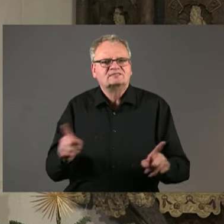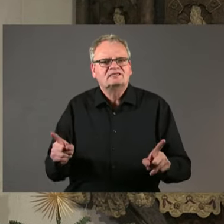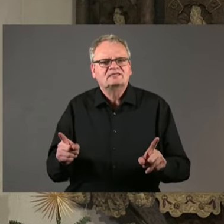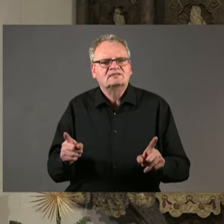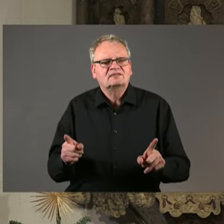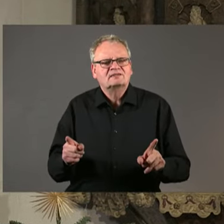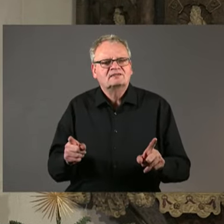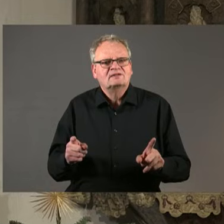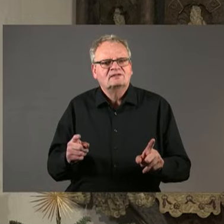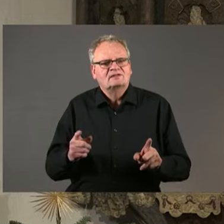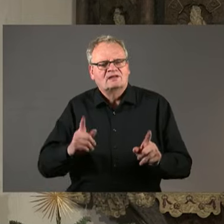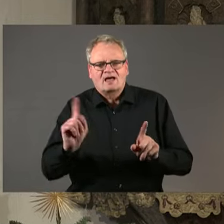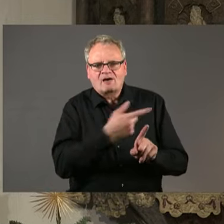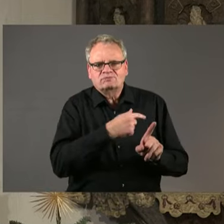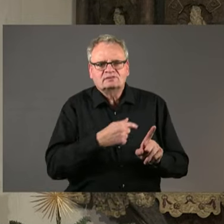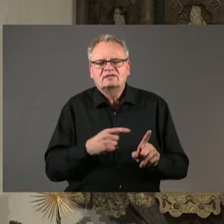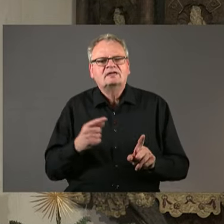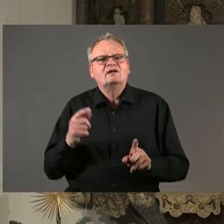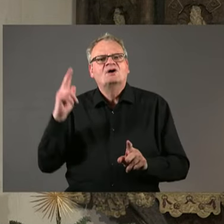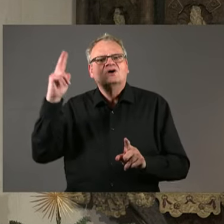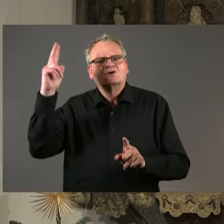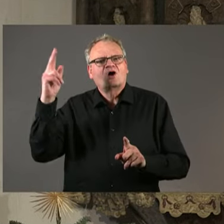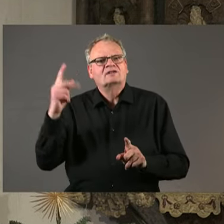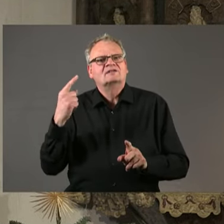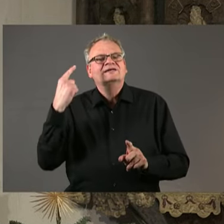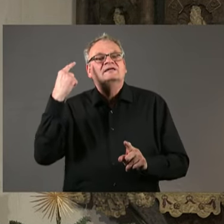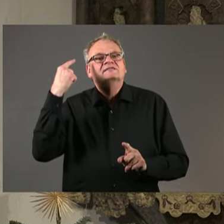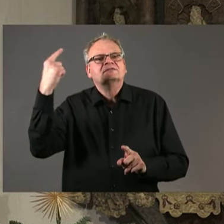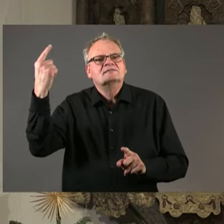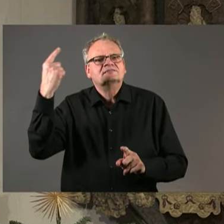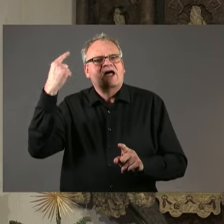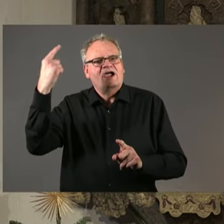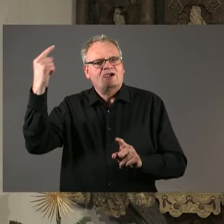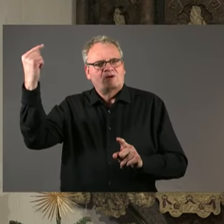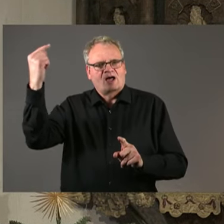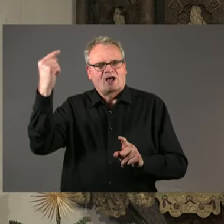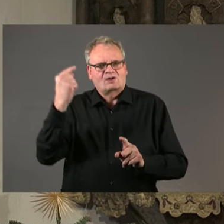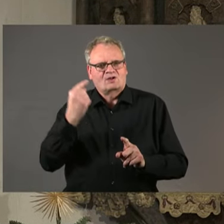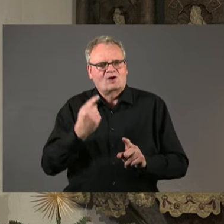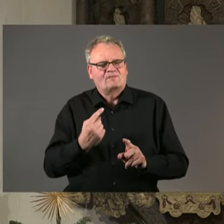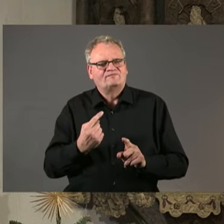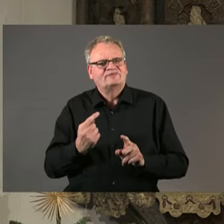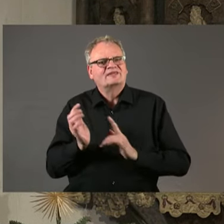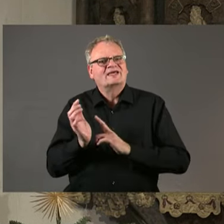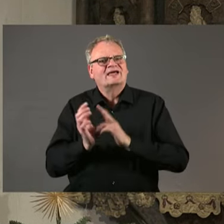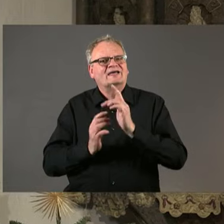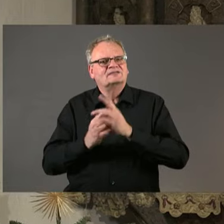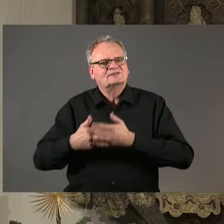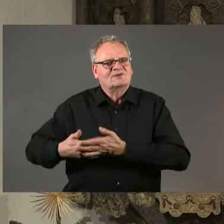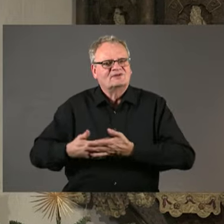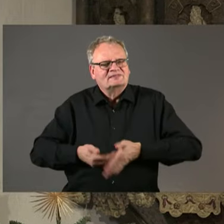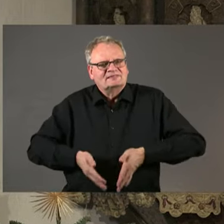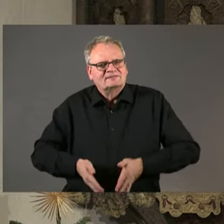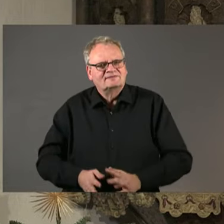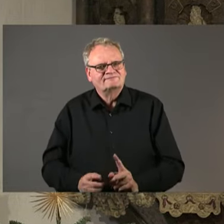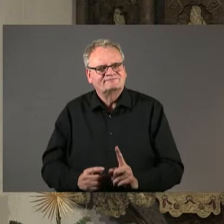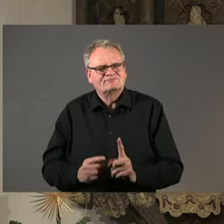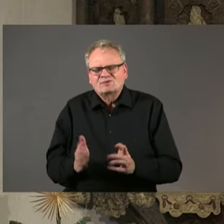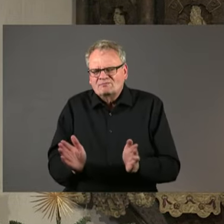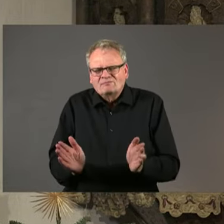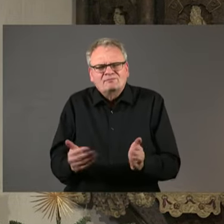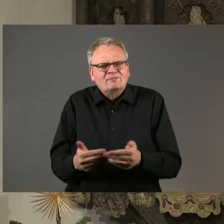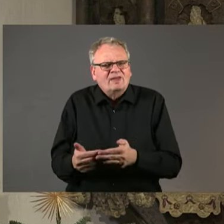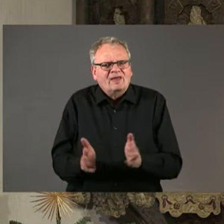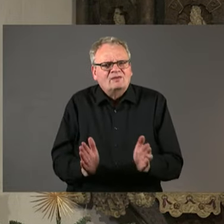Weisen erkennen, dass Gott selbst in die Welt kommt, als neugeborenes Kind einfacher Leute, völlig